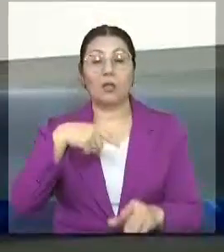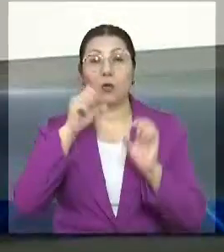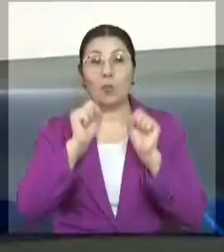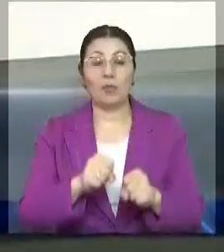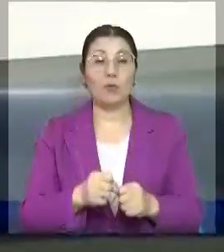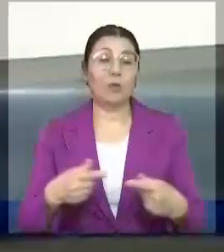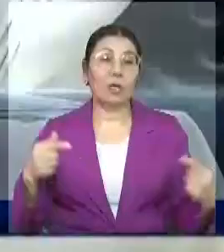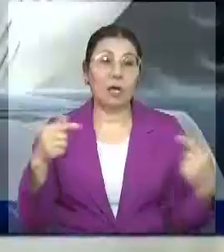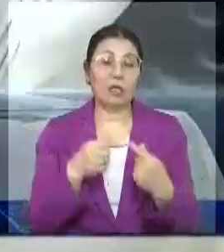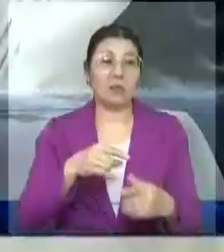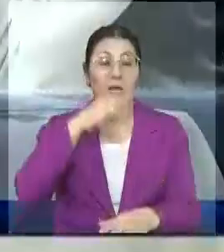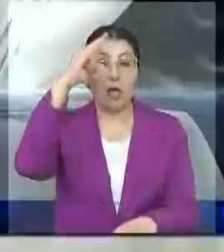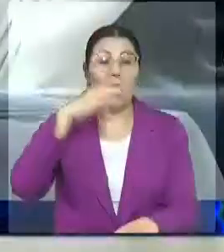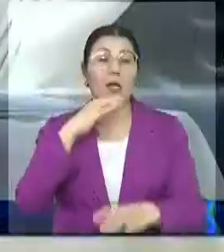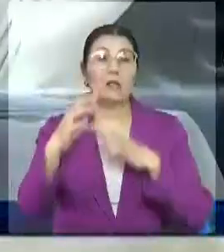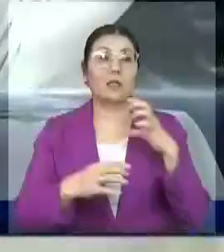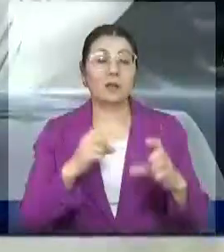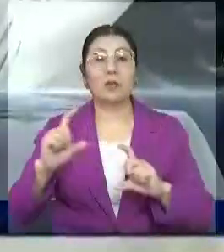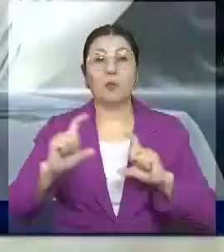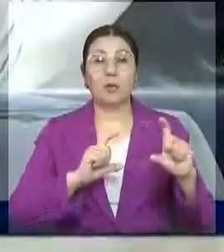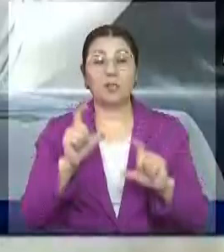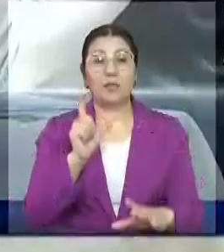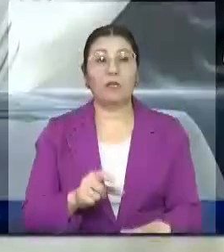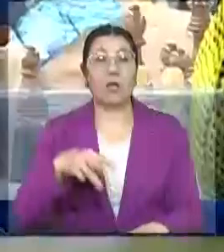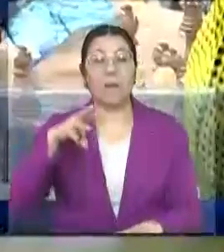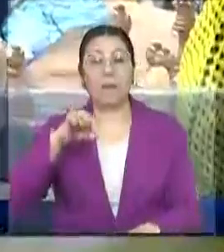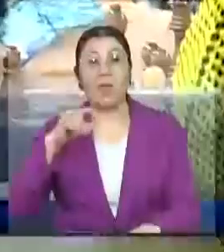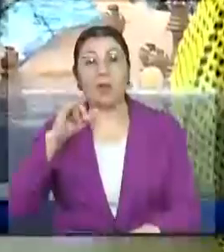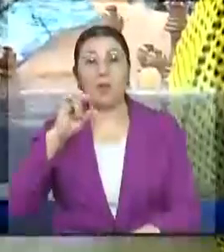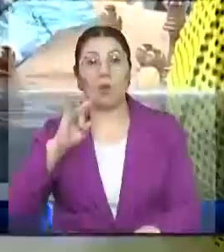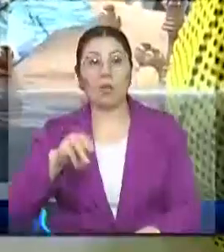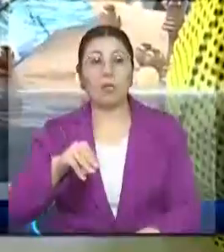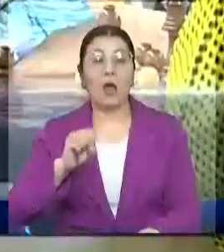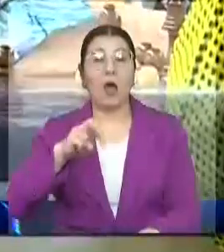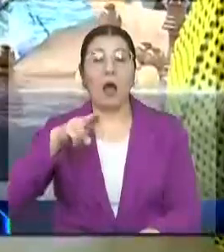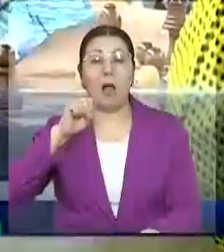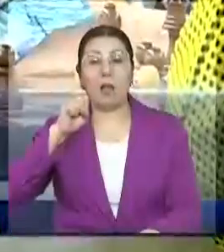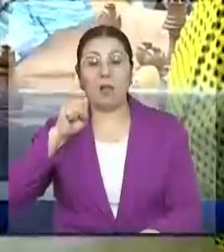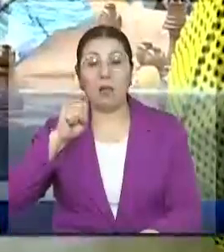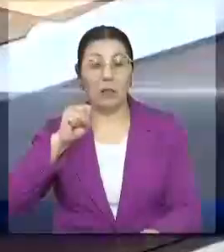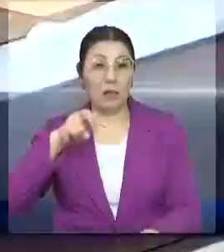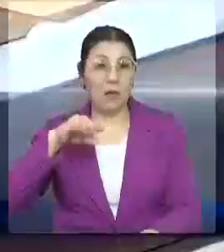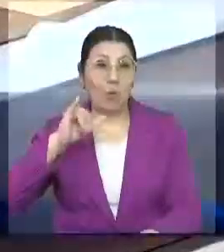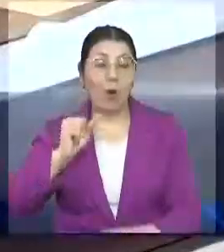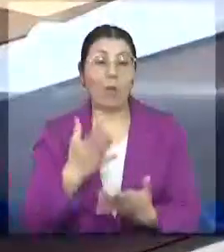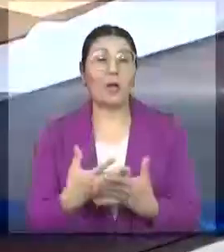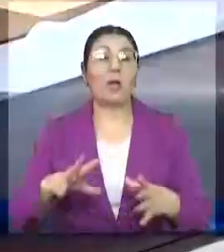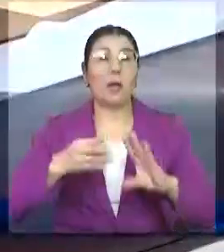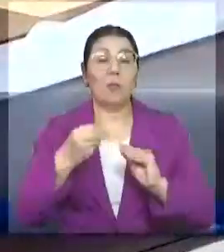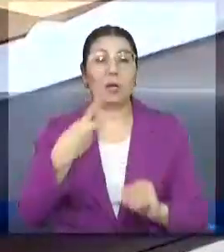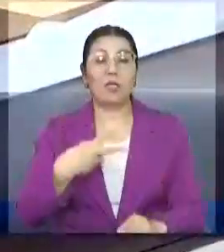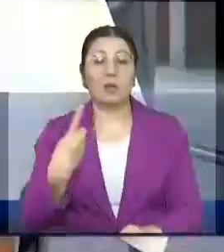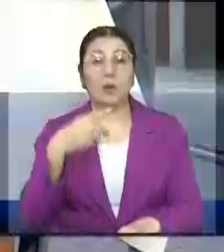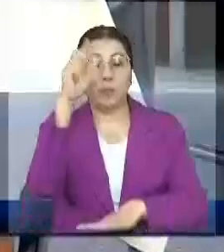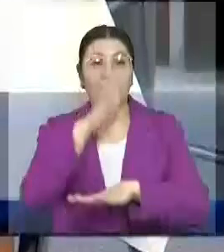бәсекелес өзіміздің қазақстандық халықаралық гроссмейстерлер Меруерт Камалиденова мен Алуа Нұрман бар. Барлығы 21 елдің 200-ден